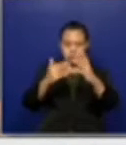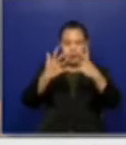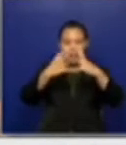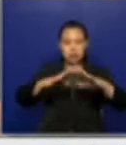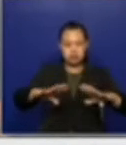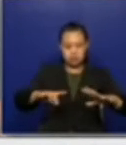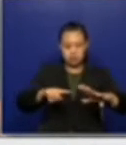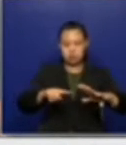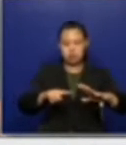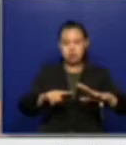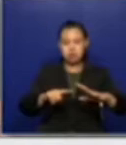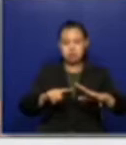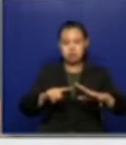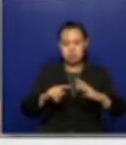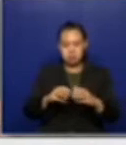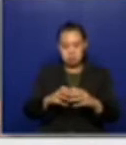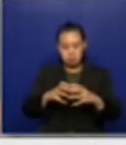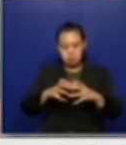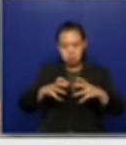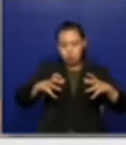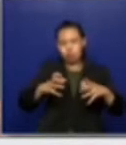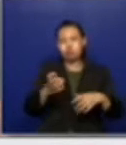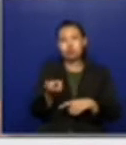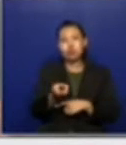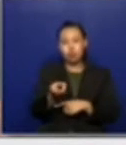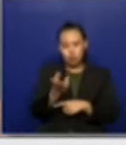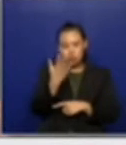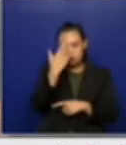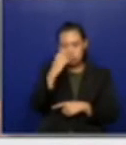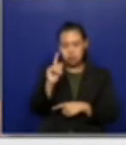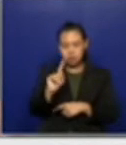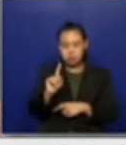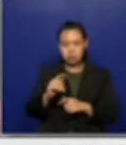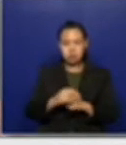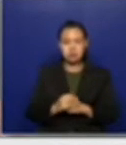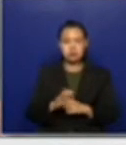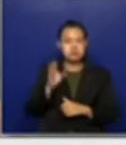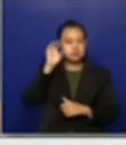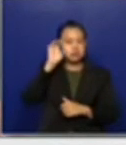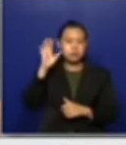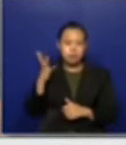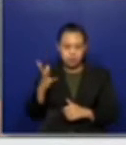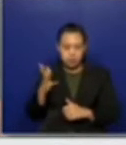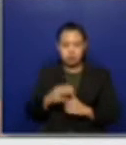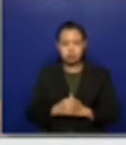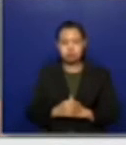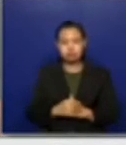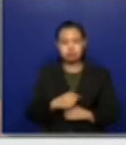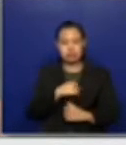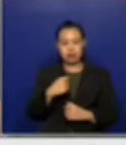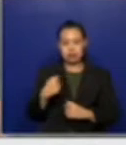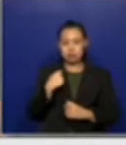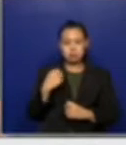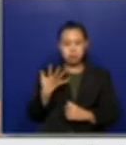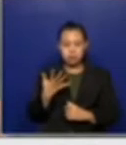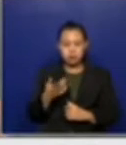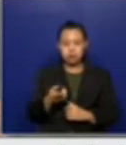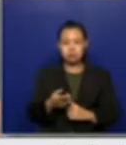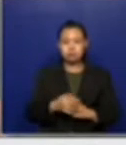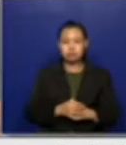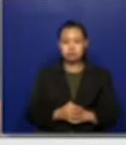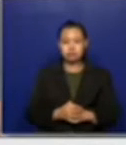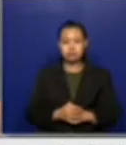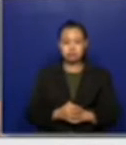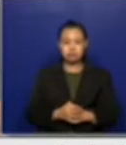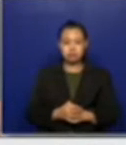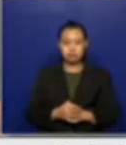เพราะประเทศของเราขาดความเชื่อมั่นทางด้านเสถียรภาพทางการเมืองก็คงปฏิเสธ